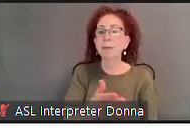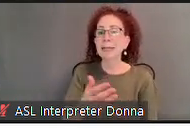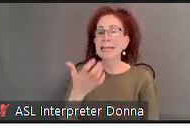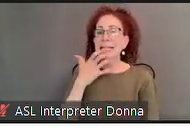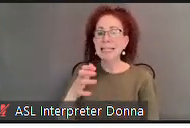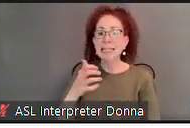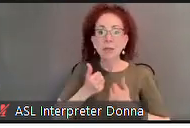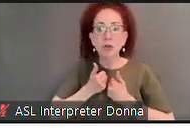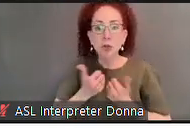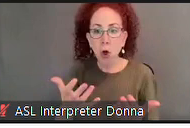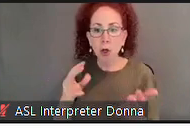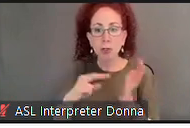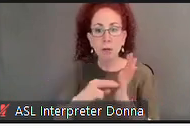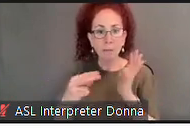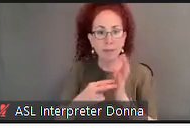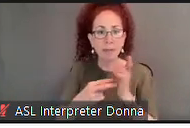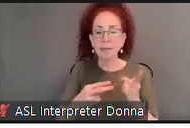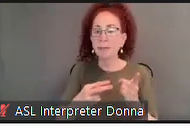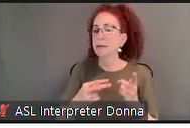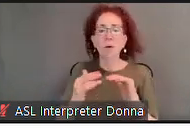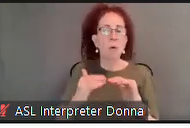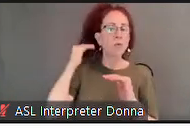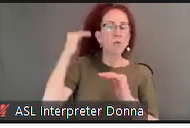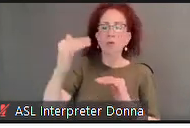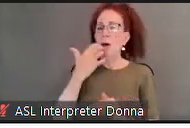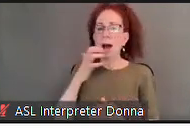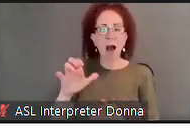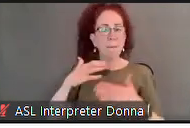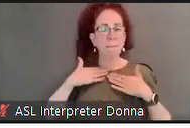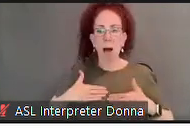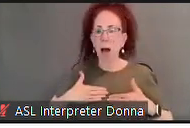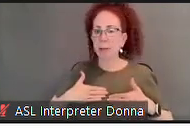还有包括是因为受热的影响才引起的。